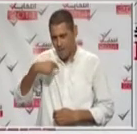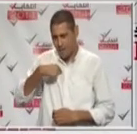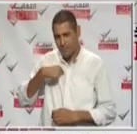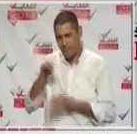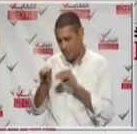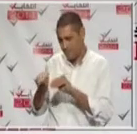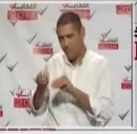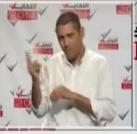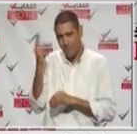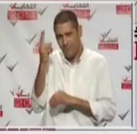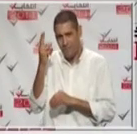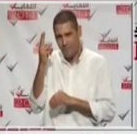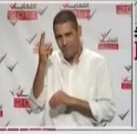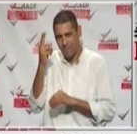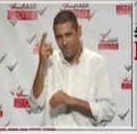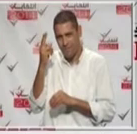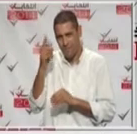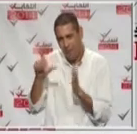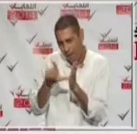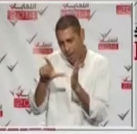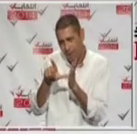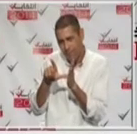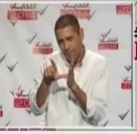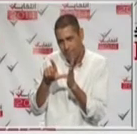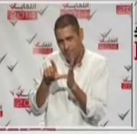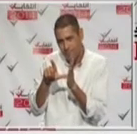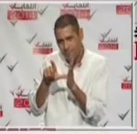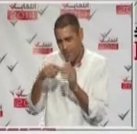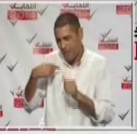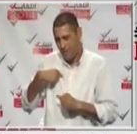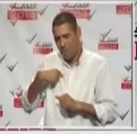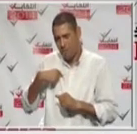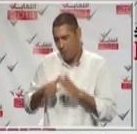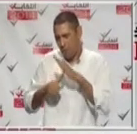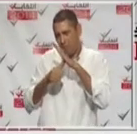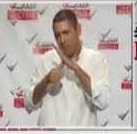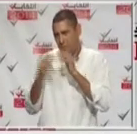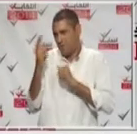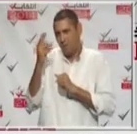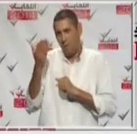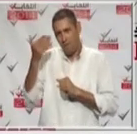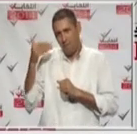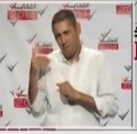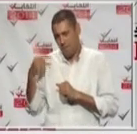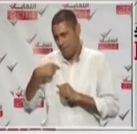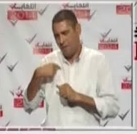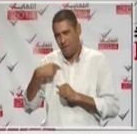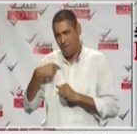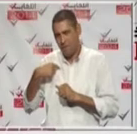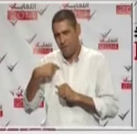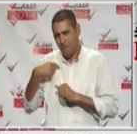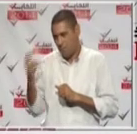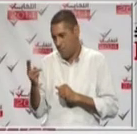تعليم عالي بكلية العلوم القانونية والسياسية والاجتماعية بتونس، وعميدها الأسبق، وأستاذ زائر بجامعات أجنبية، واليوم